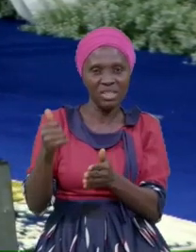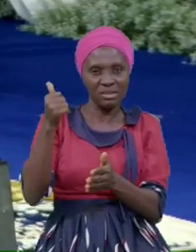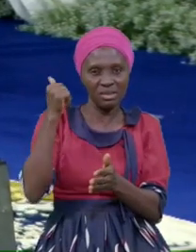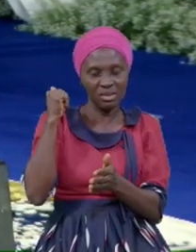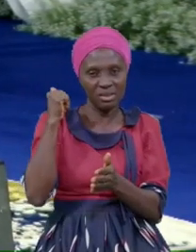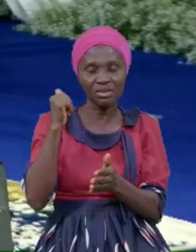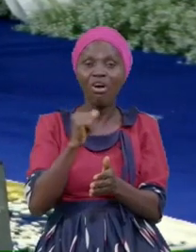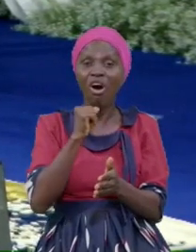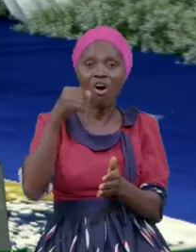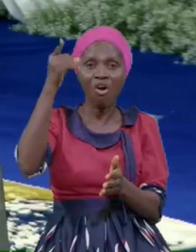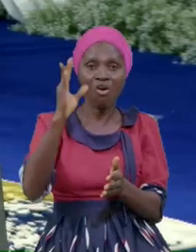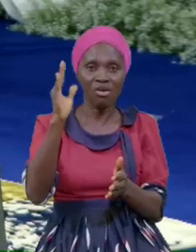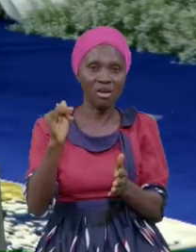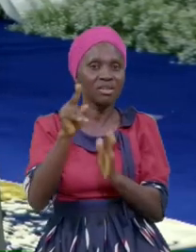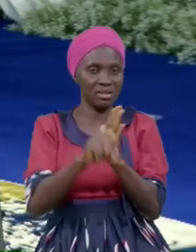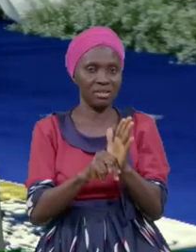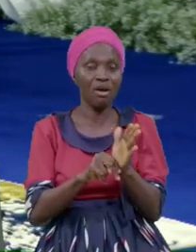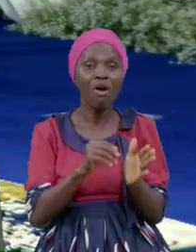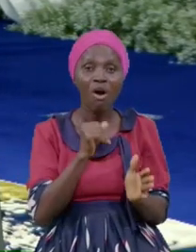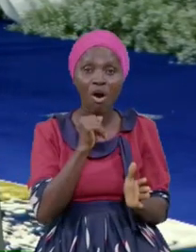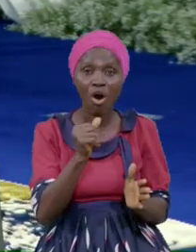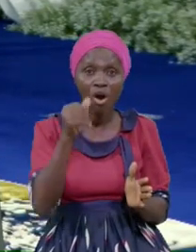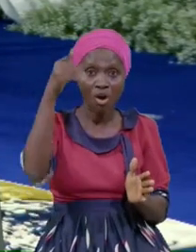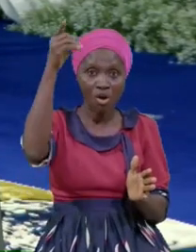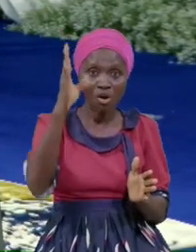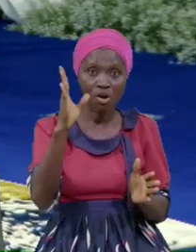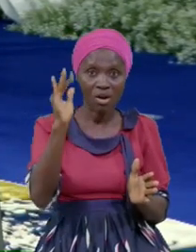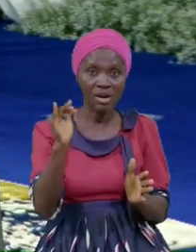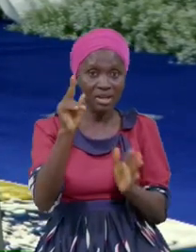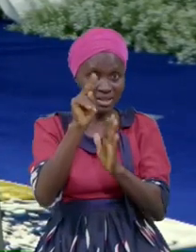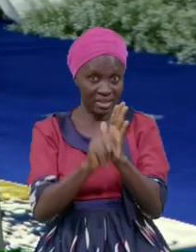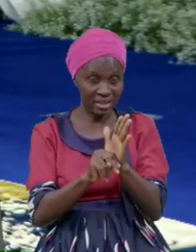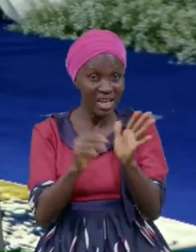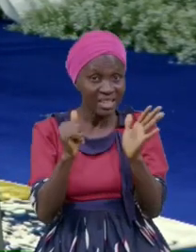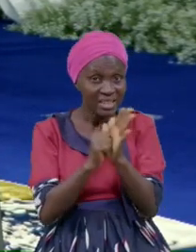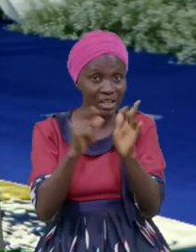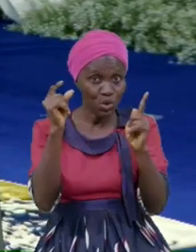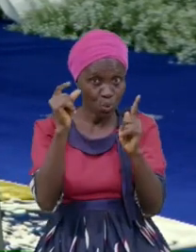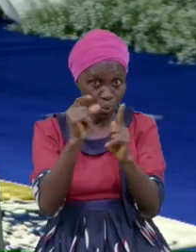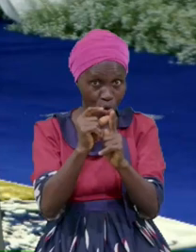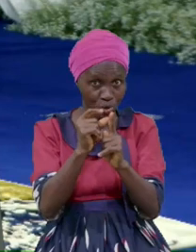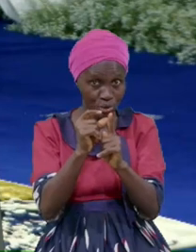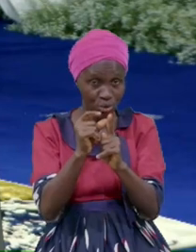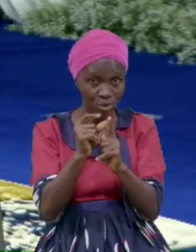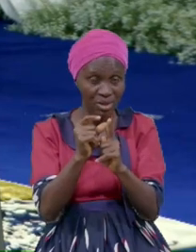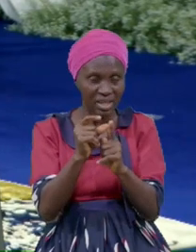savez ce que ça veut dire? L'impiété. Si tu regardes ce mot, il y a Dieu,